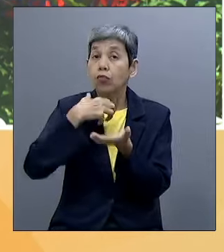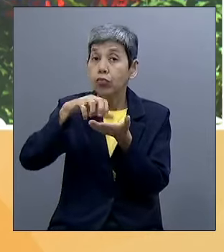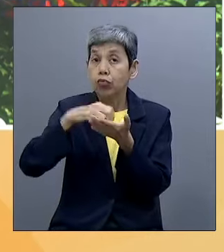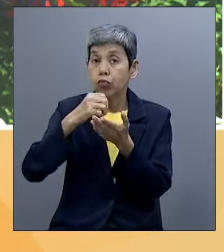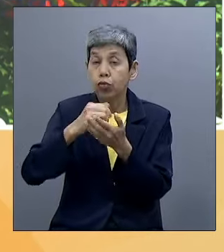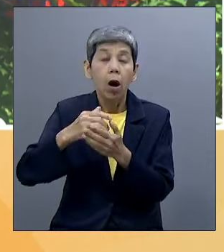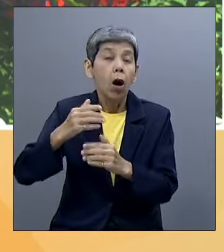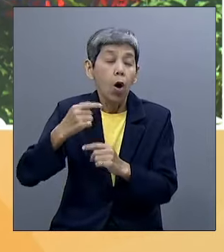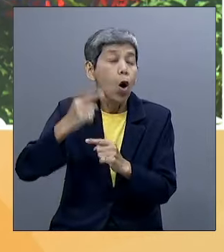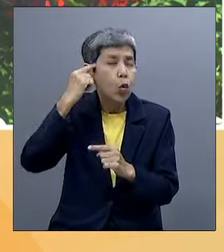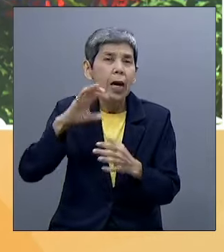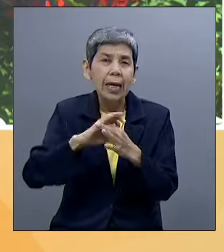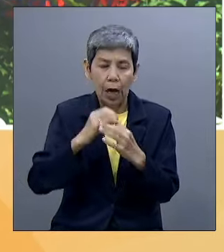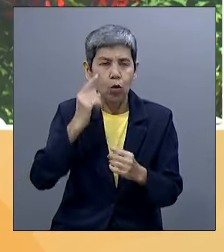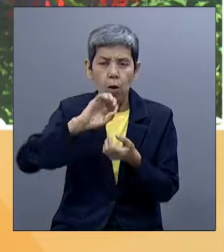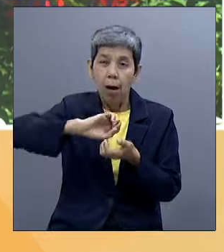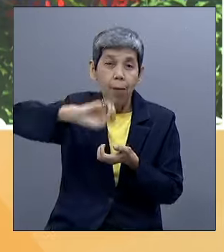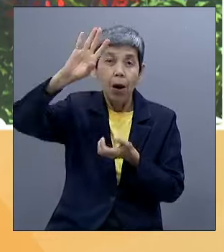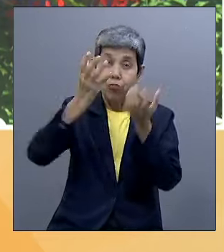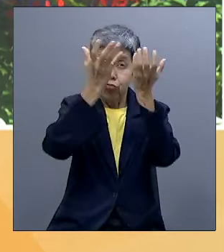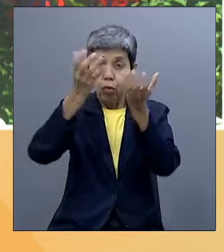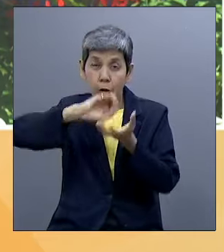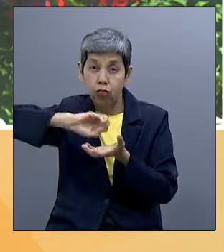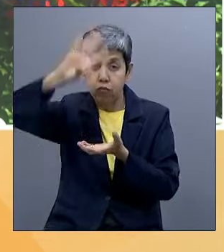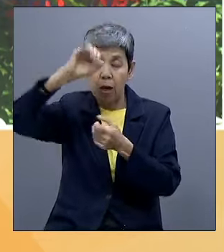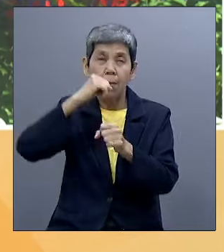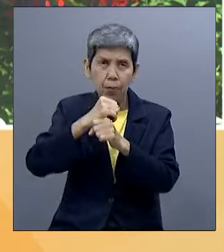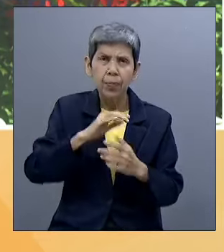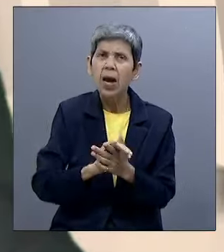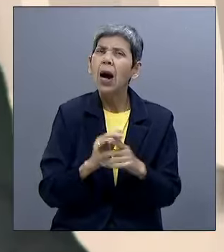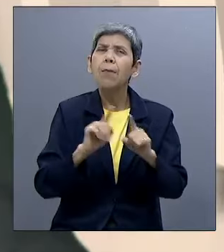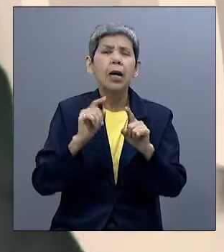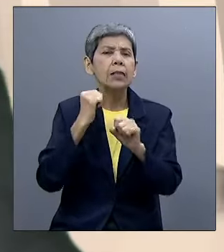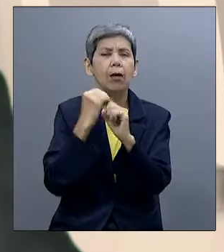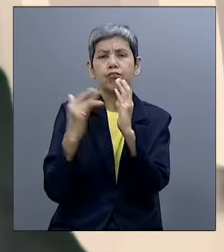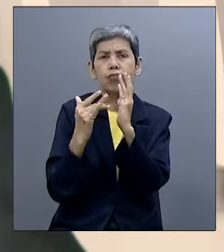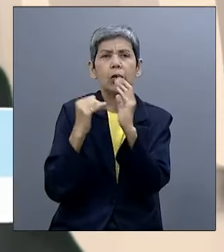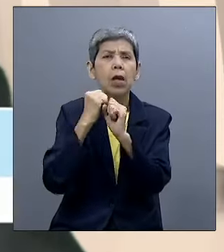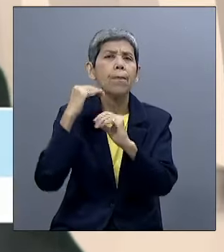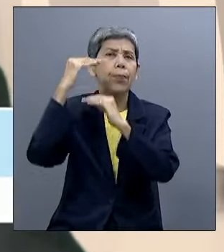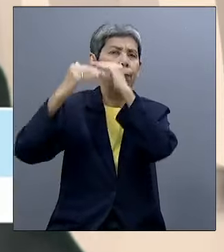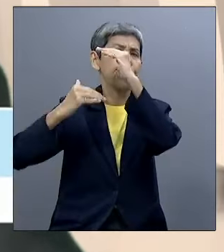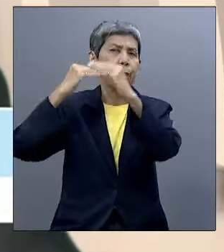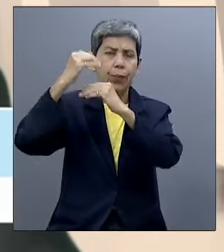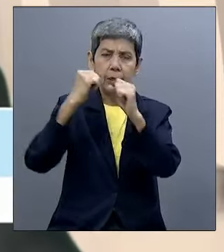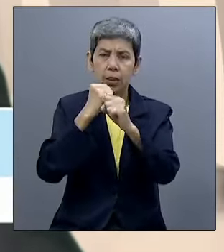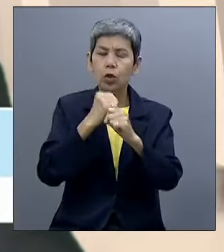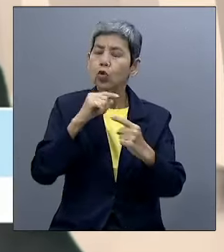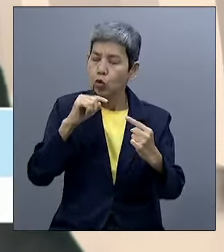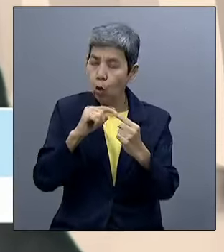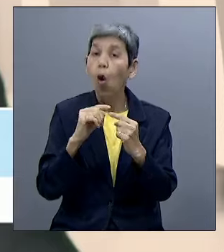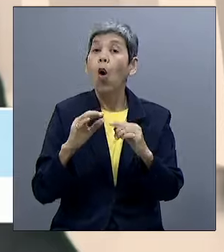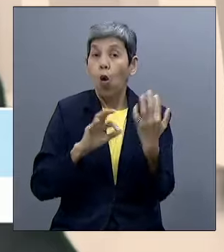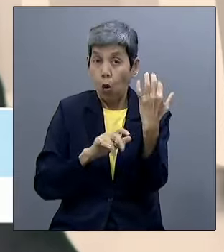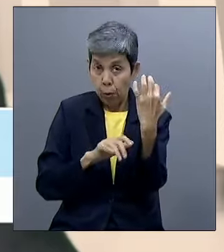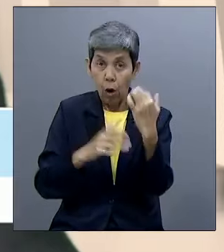ชมรู้จักเรื่องคลาวด์มากยิ่งขึ้นนิดหนึ่งเนาะว่ามันจริงๆแล้วมันก็คือเหมือนวิวัฒนาการของโครงสร้างพื้นฐานของระบบคอมพิวเตอร์แล้วกันเนาะ